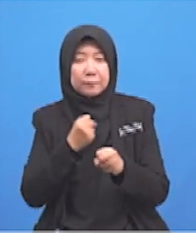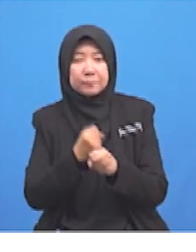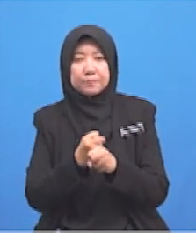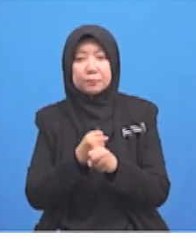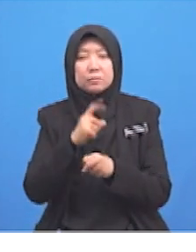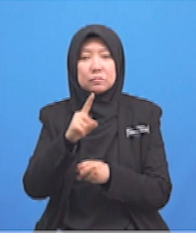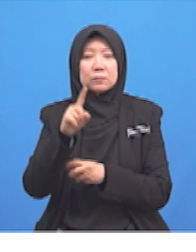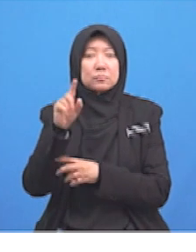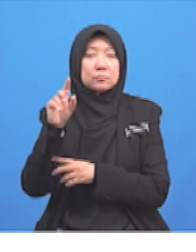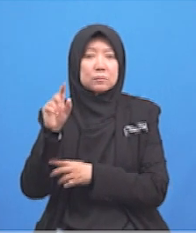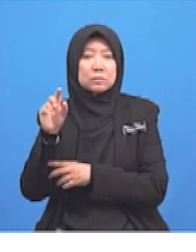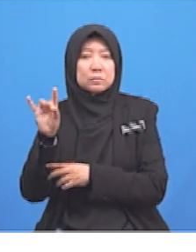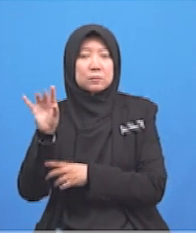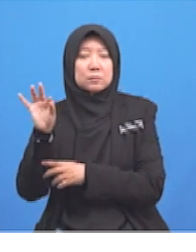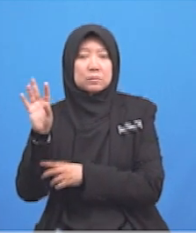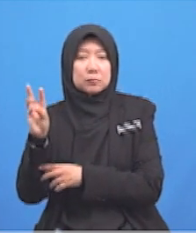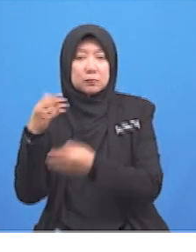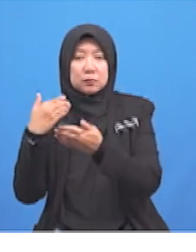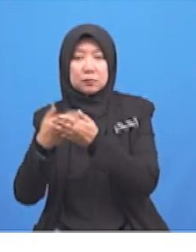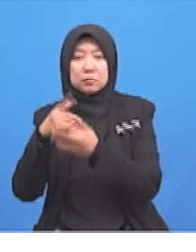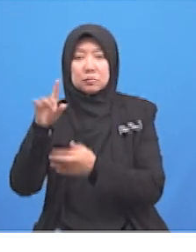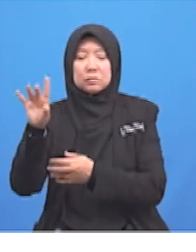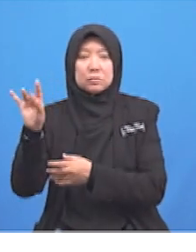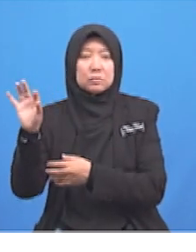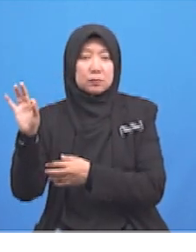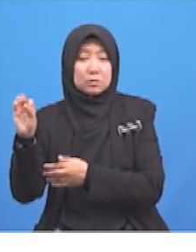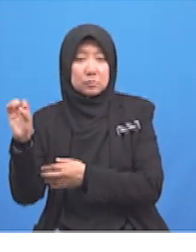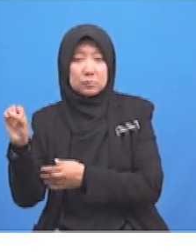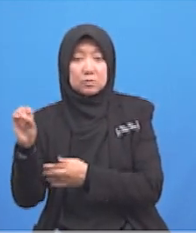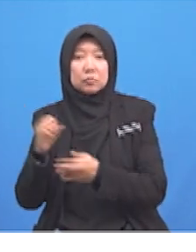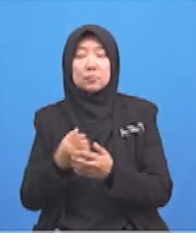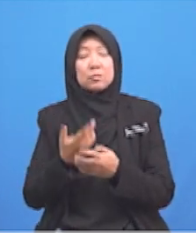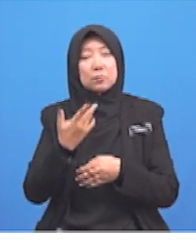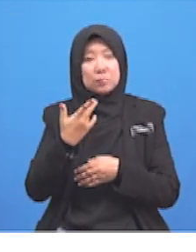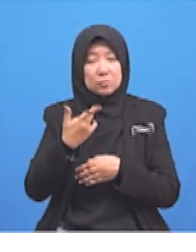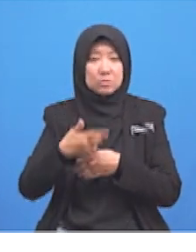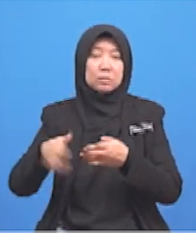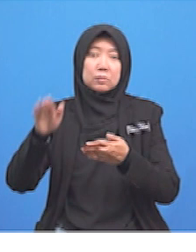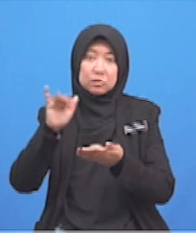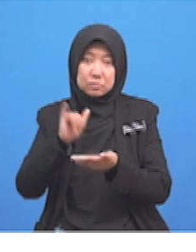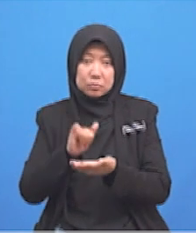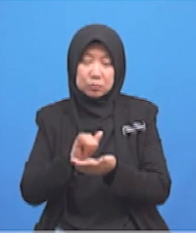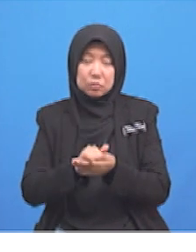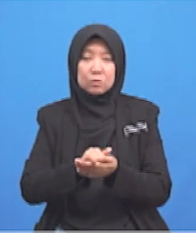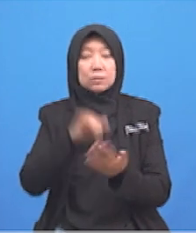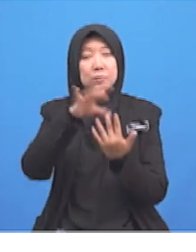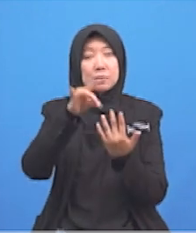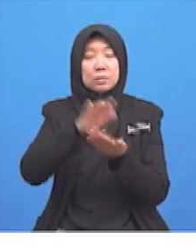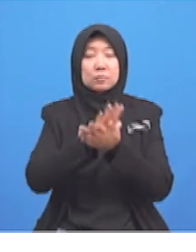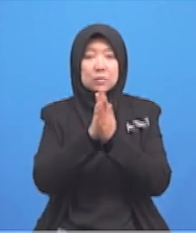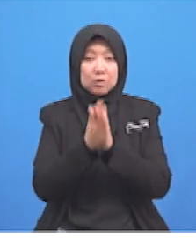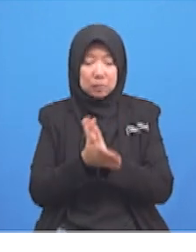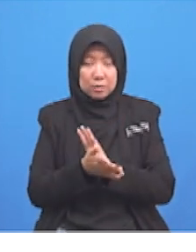itu, Frank Swettenham telah dilantik menjadi Pesuruh Jaya Tinggi Negeri-Negeri Melayu Bersekutu dari